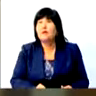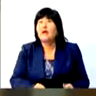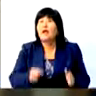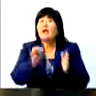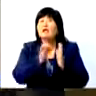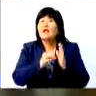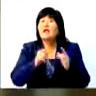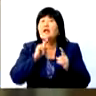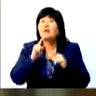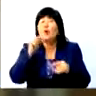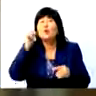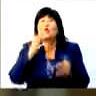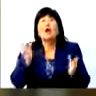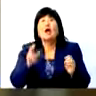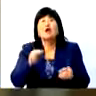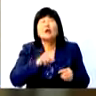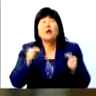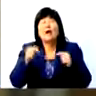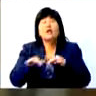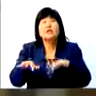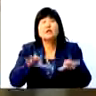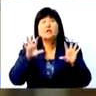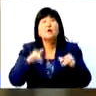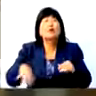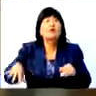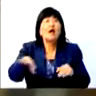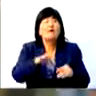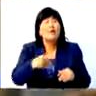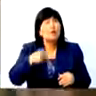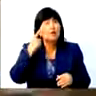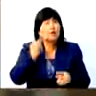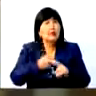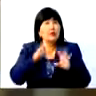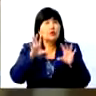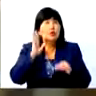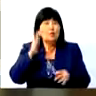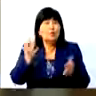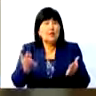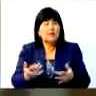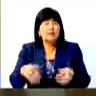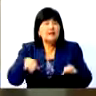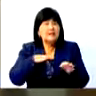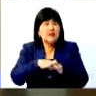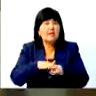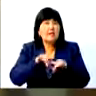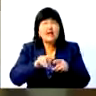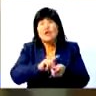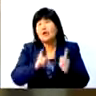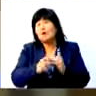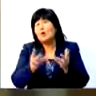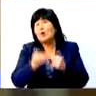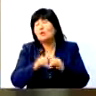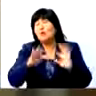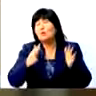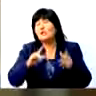Цель конференции – узнать, как работает антикоррупционный закон в регионах. Мы думаем, этот закон будет требовать совершенствования, изменений с